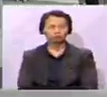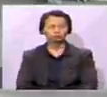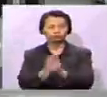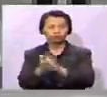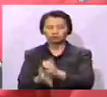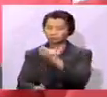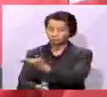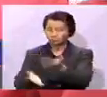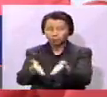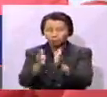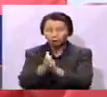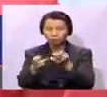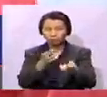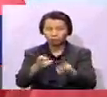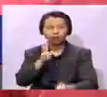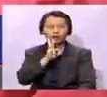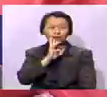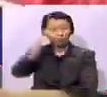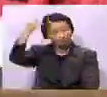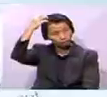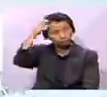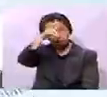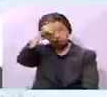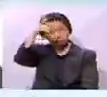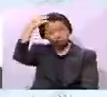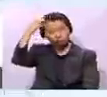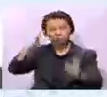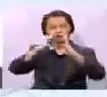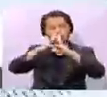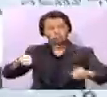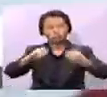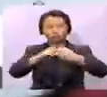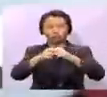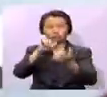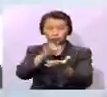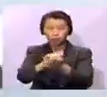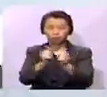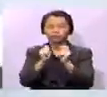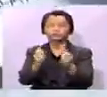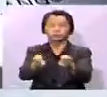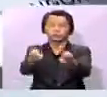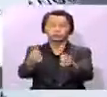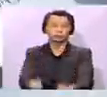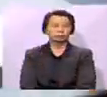Justru beliau menggesa agar pengurusan air Selangor dan kerajaan negeri menyelesaikan masalah itu dengan kadar